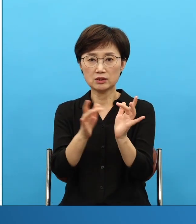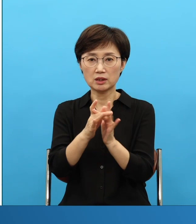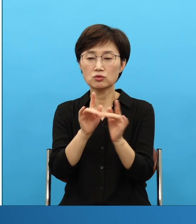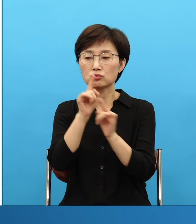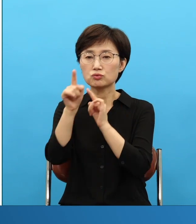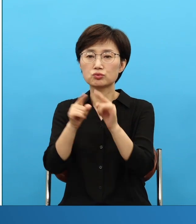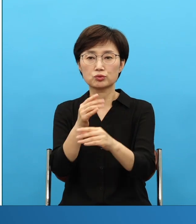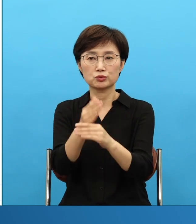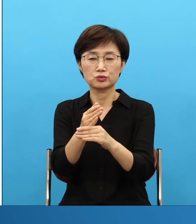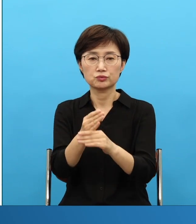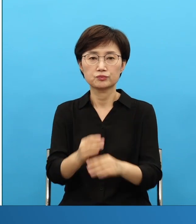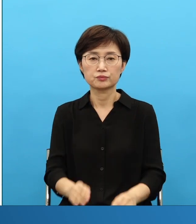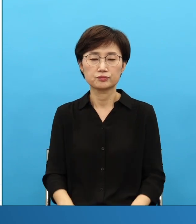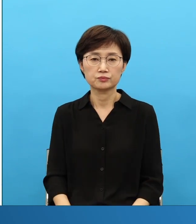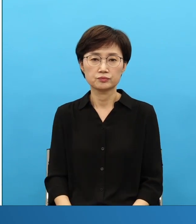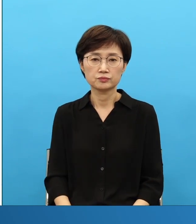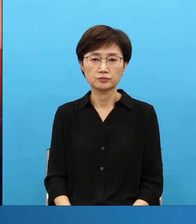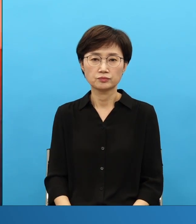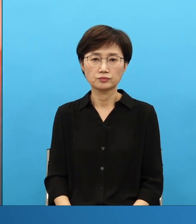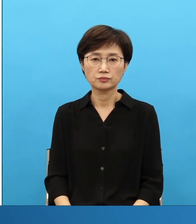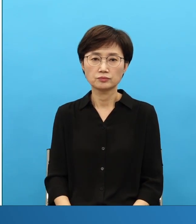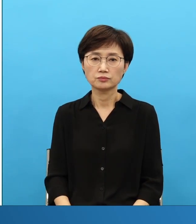위아.kr에서 등록받고 있습니다.